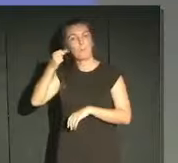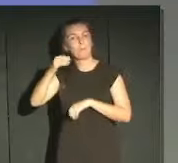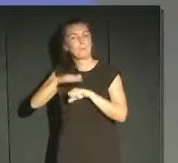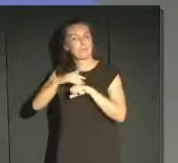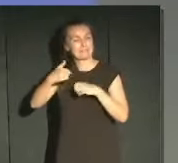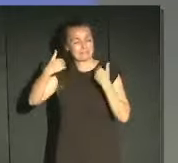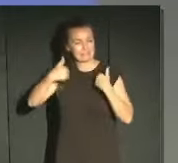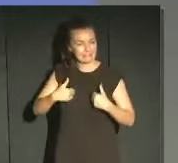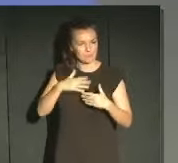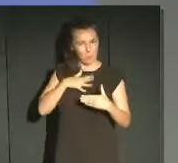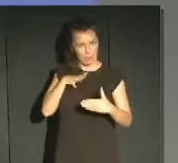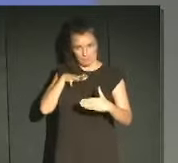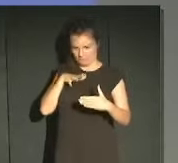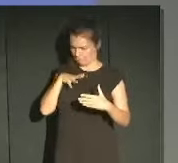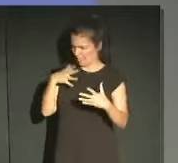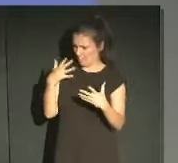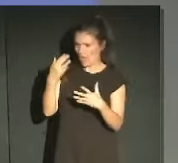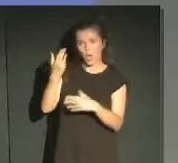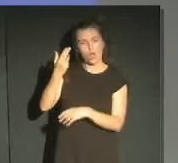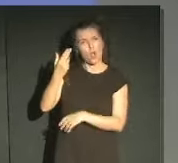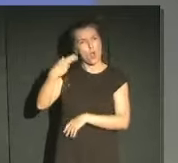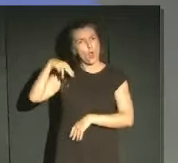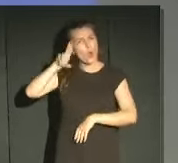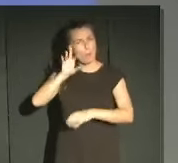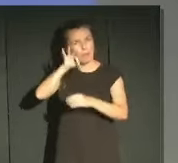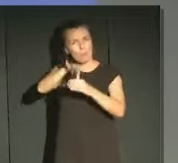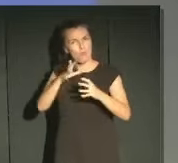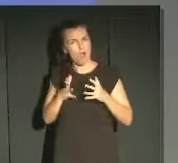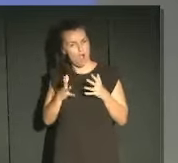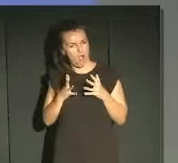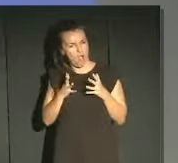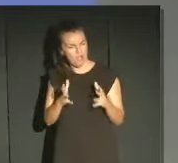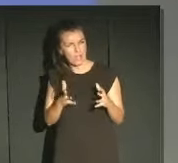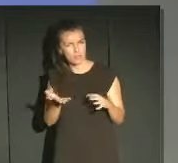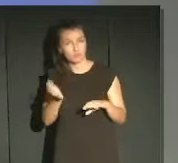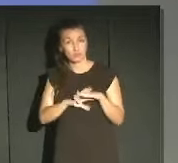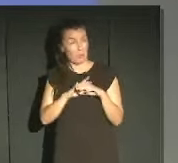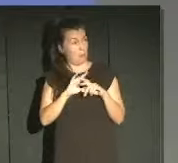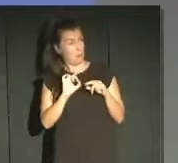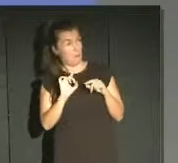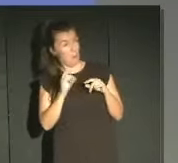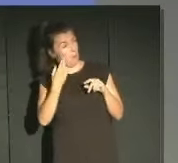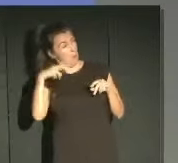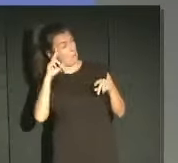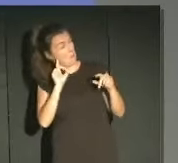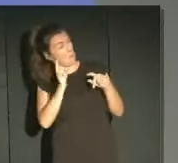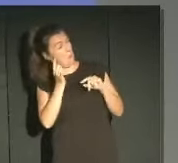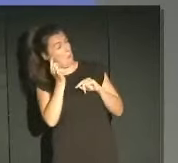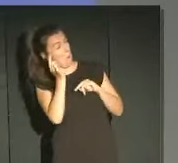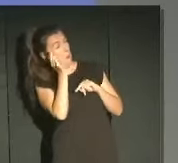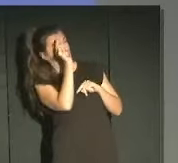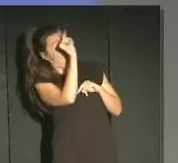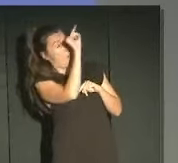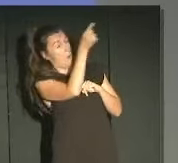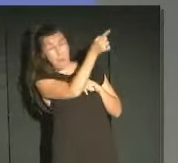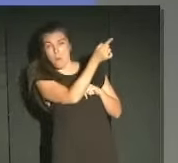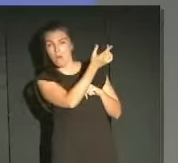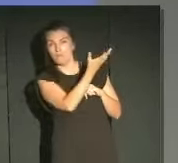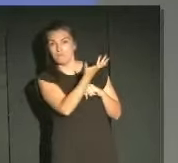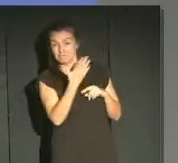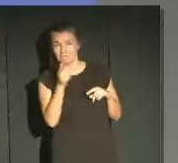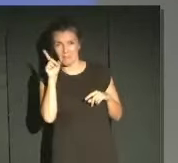européenne puisque l'Europe c'est loin c'est vrai l'Europe c'est loin et pour être